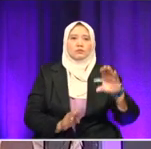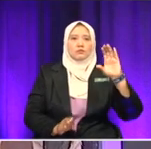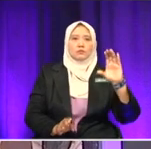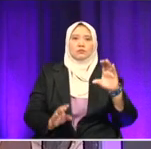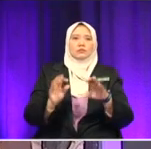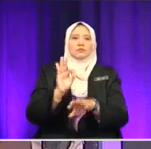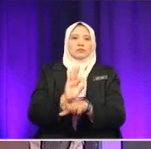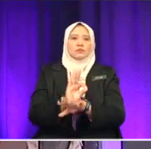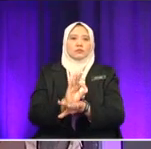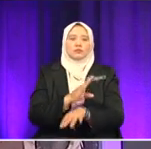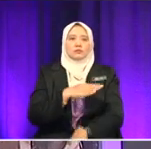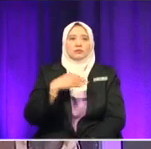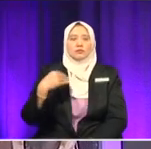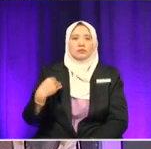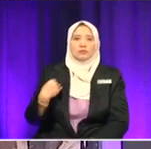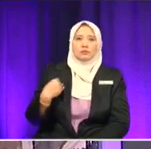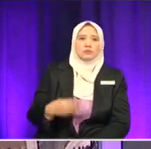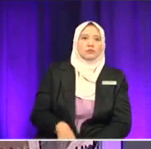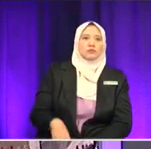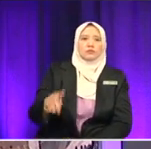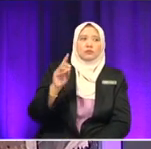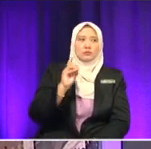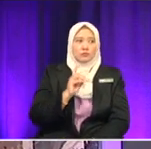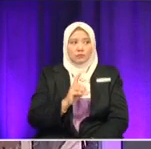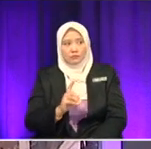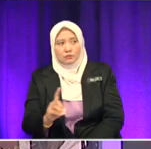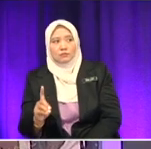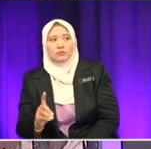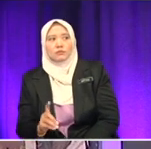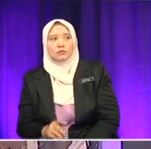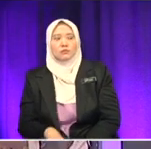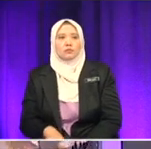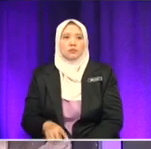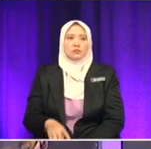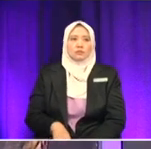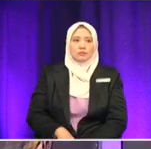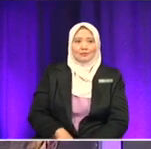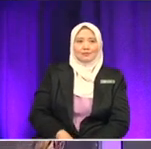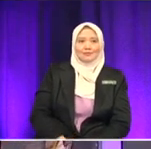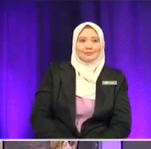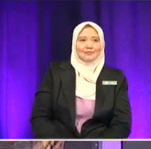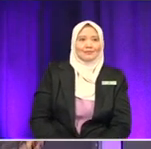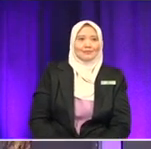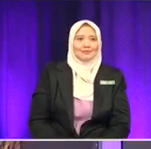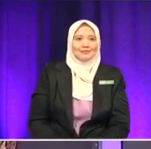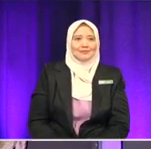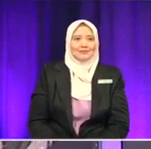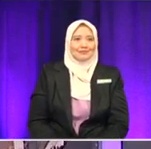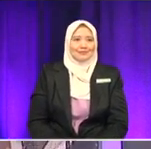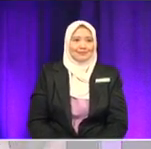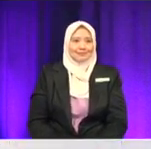sekejap. Okey, jika ada jawapan, sila tunjukkan di skrin. Balkis tak sabar dah, cikgu. Balkis nak angkat dah